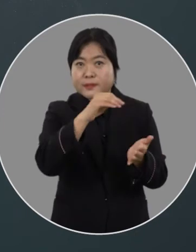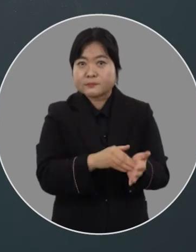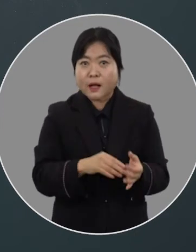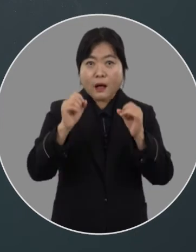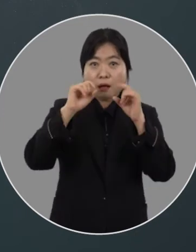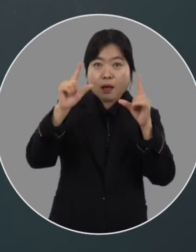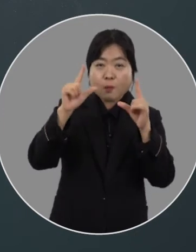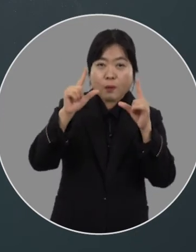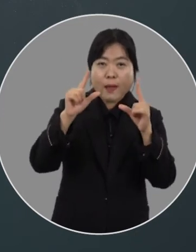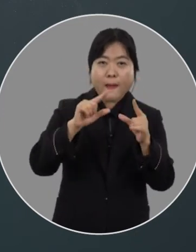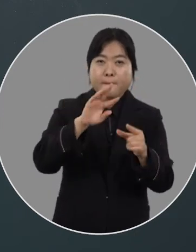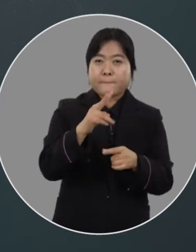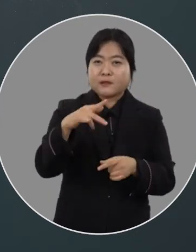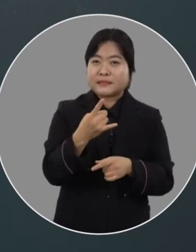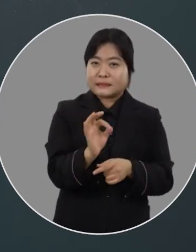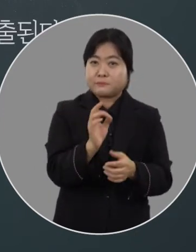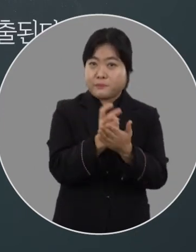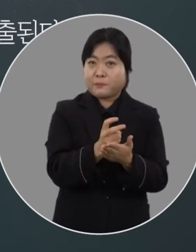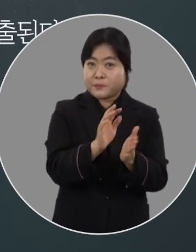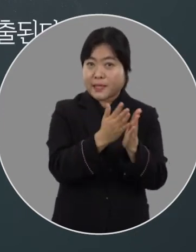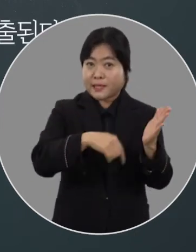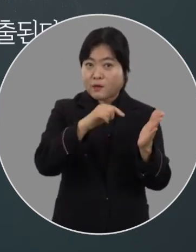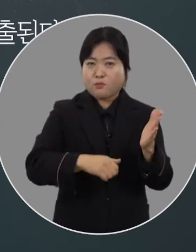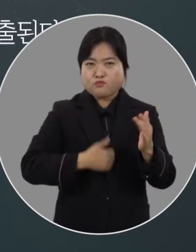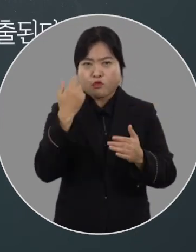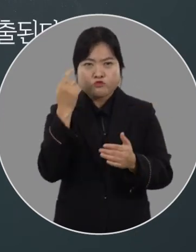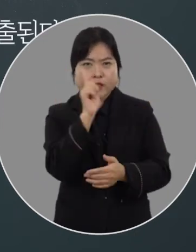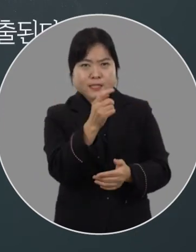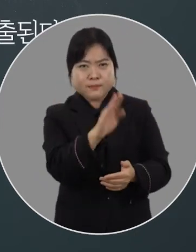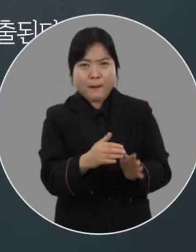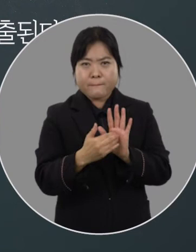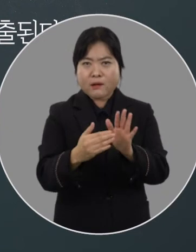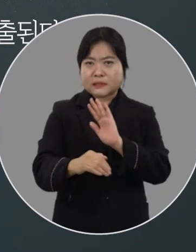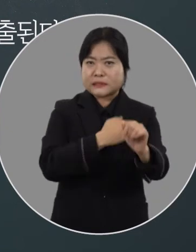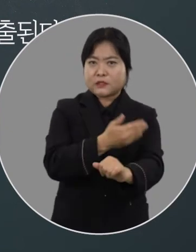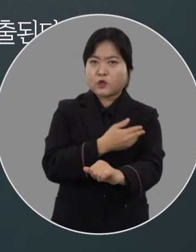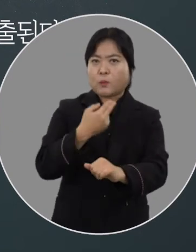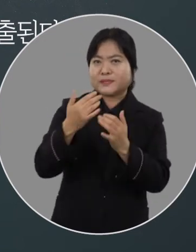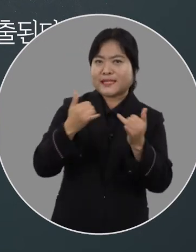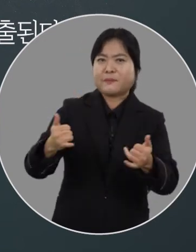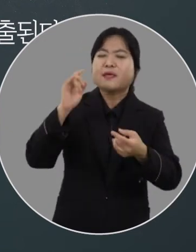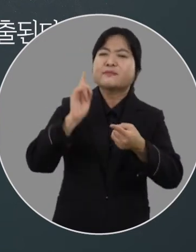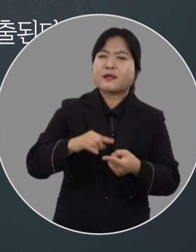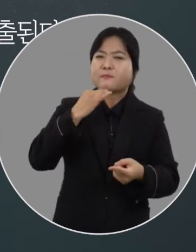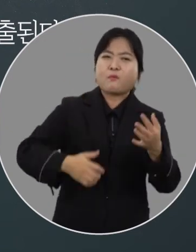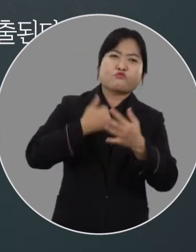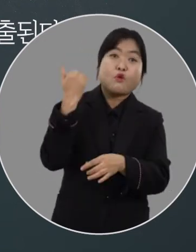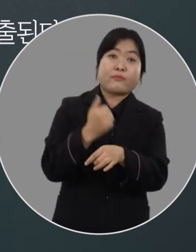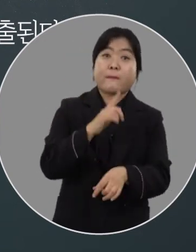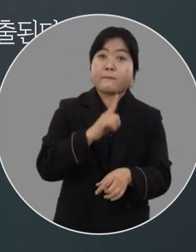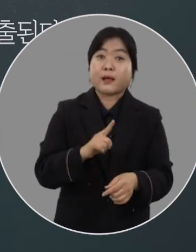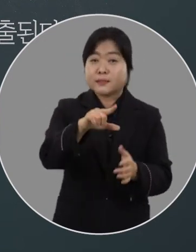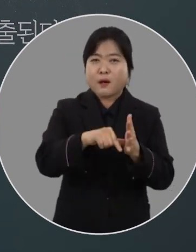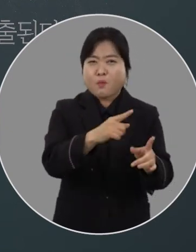계몽의 변증법이라는 책에서 분노는 눈에 띄지만 방어 능력이 없는 이들을 향해서 분출된다라고 얘기했는데 이때